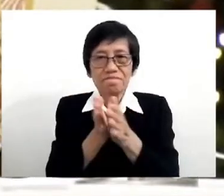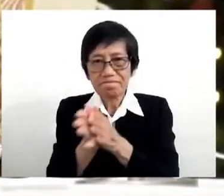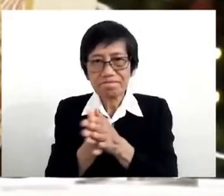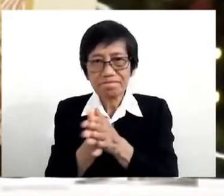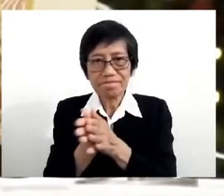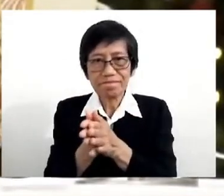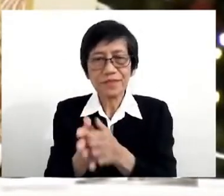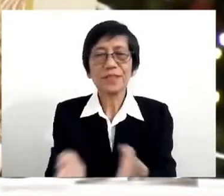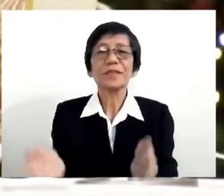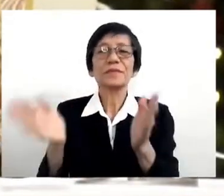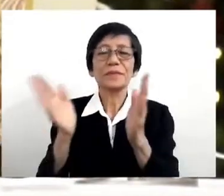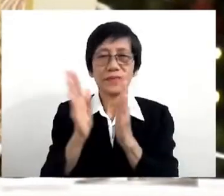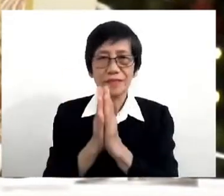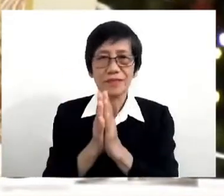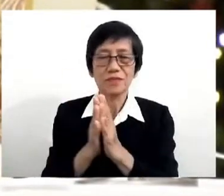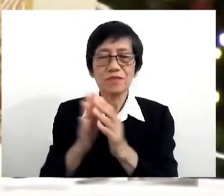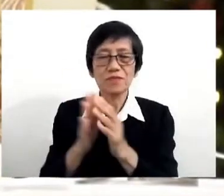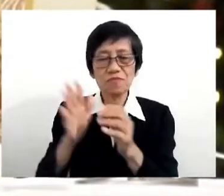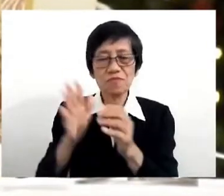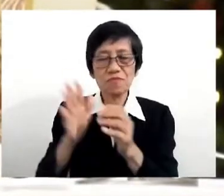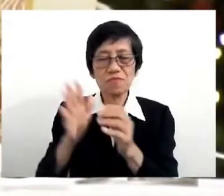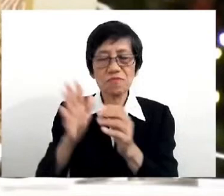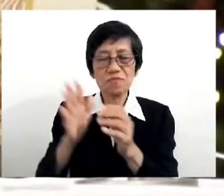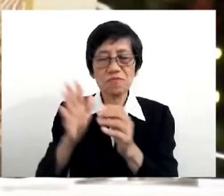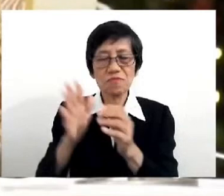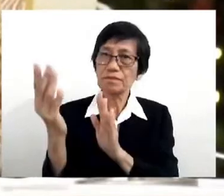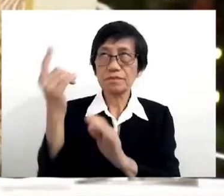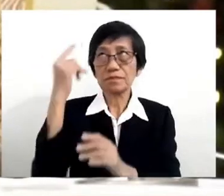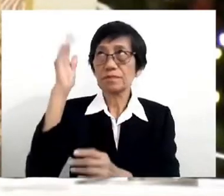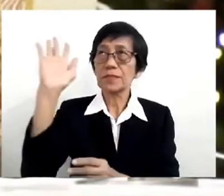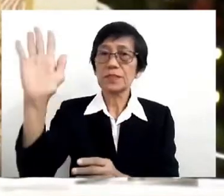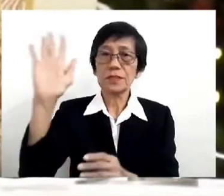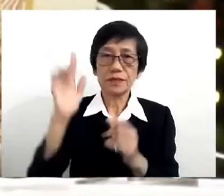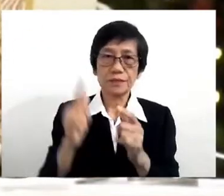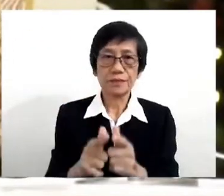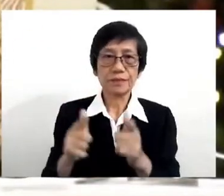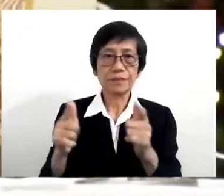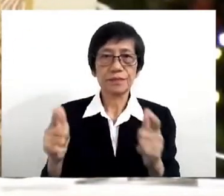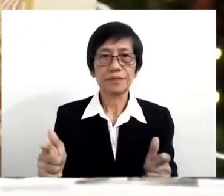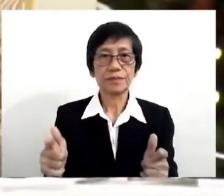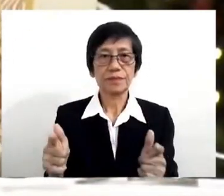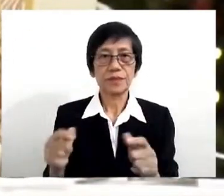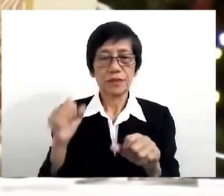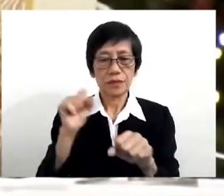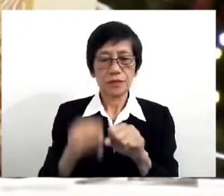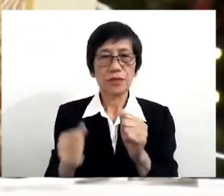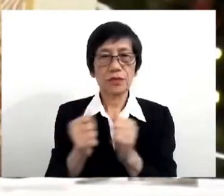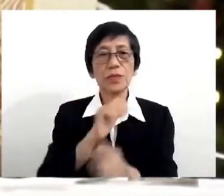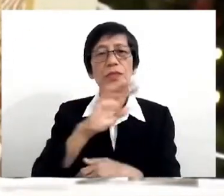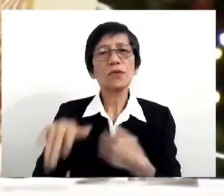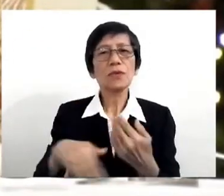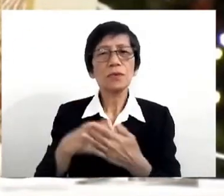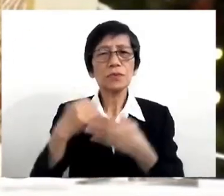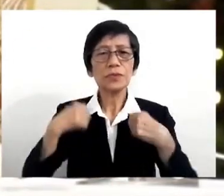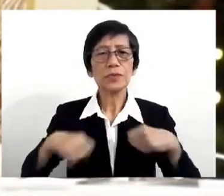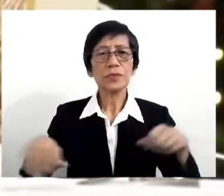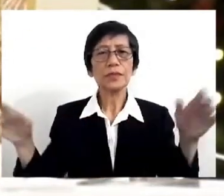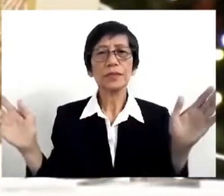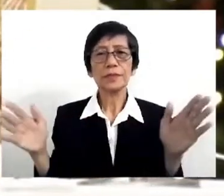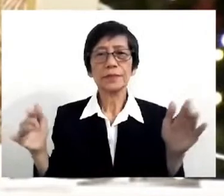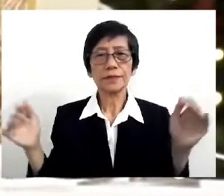makaharap sa Kanyang kadakilaan. Kaya kaisa ng mga anghel na nagsisiawit ng papuri sa